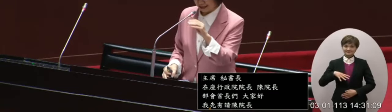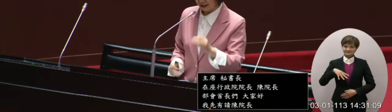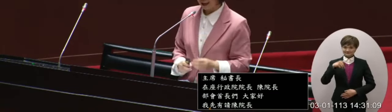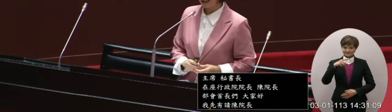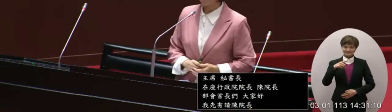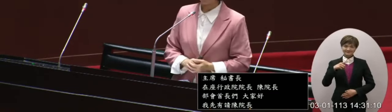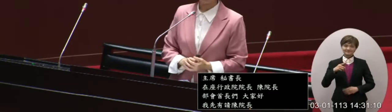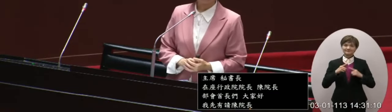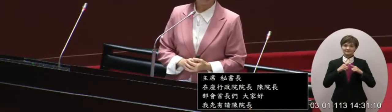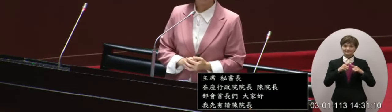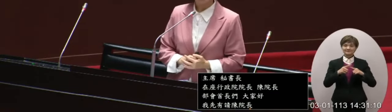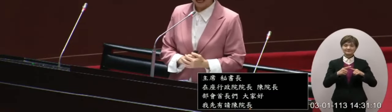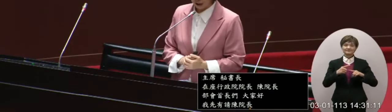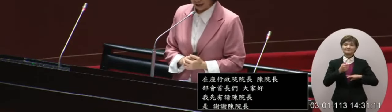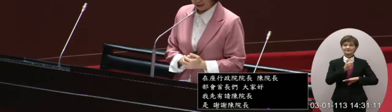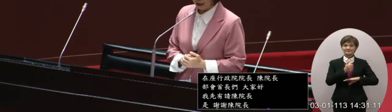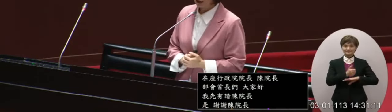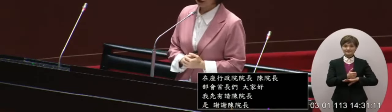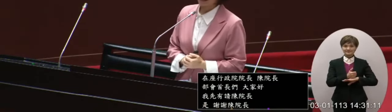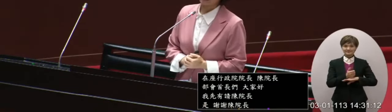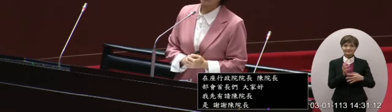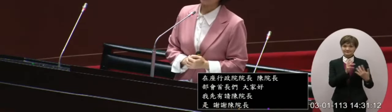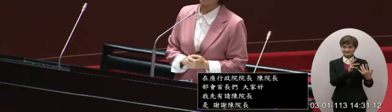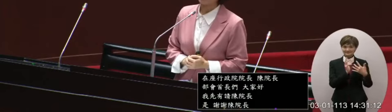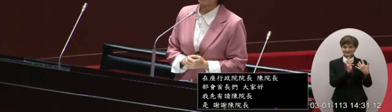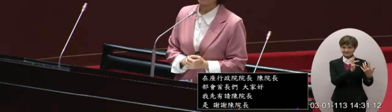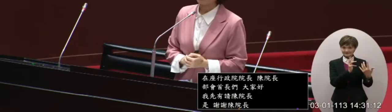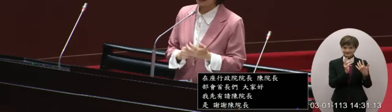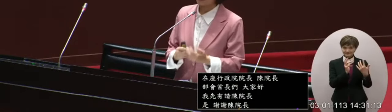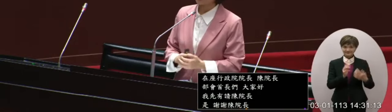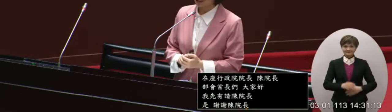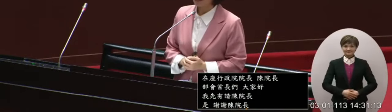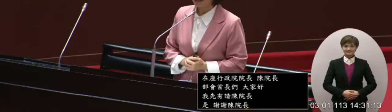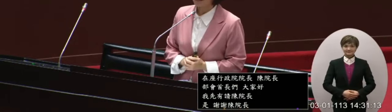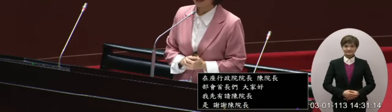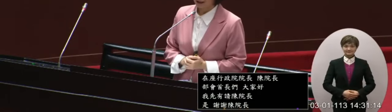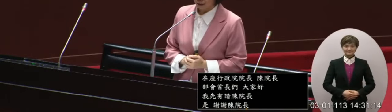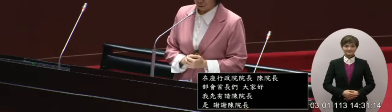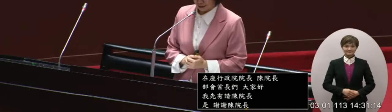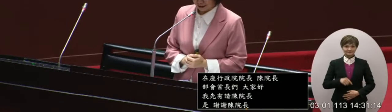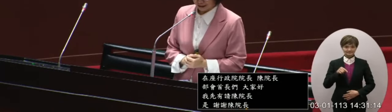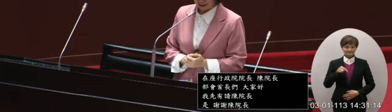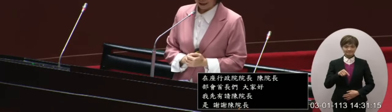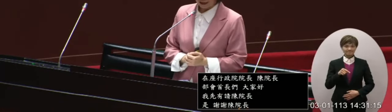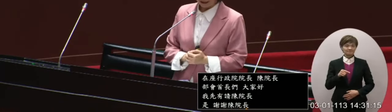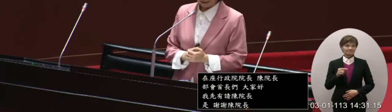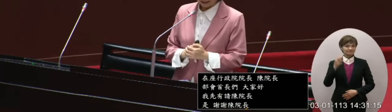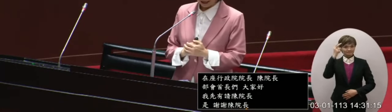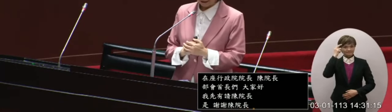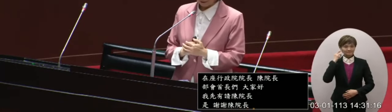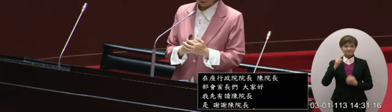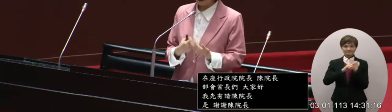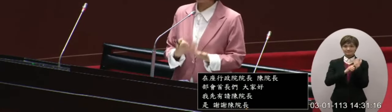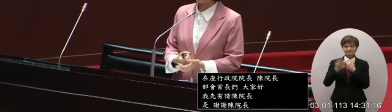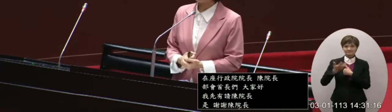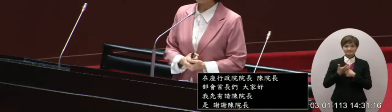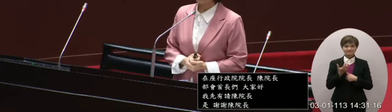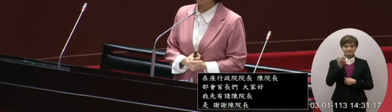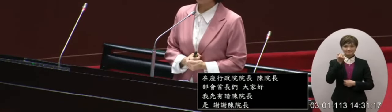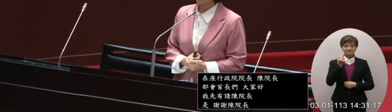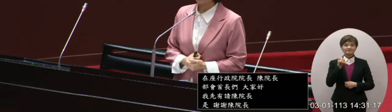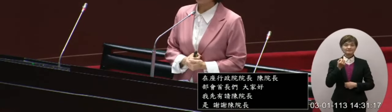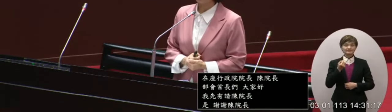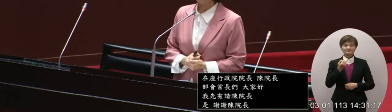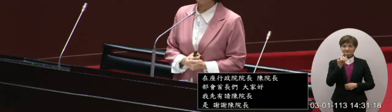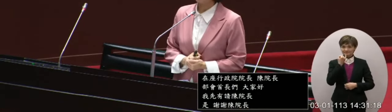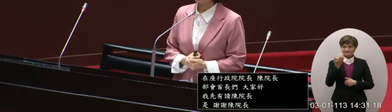站在立法院的质询台上，执行宪法上这个神圣的权利。那么，让我有这个机